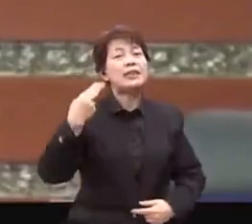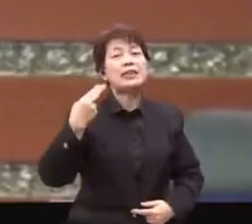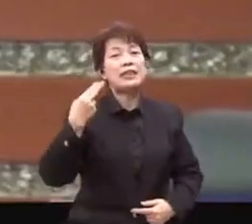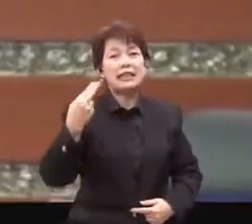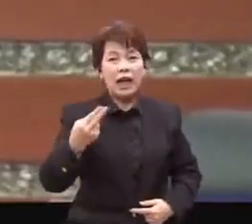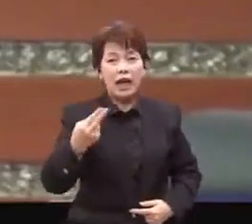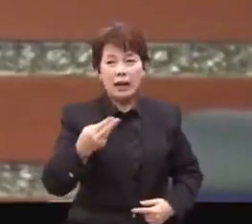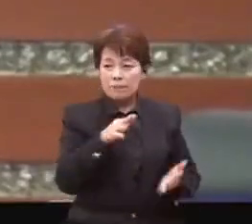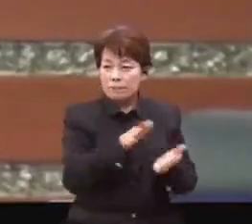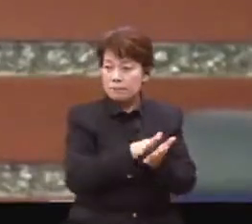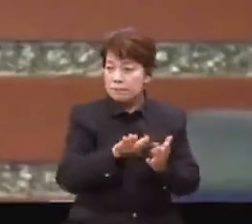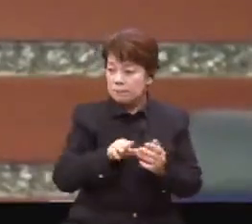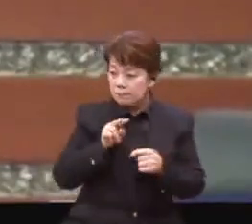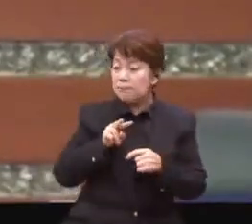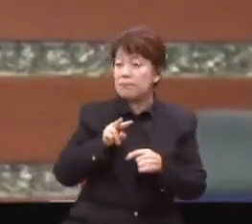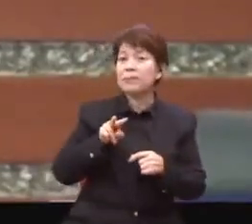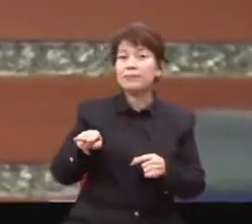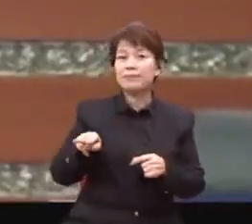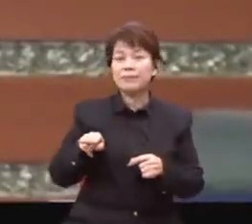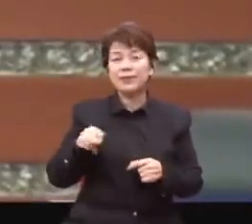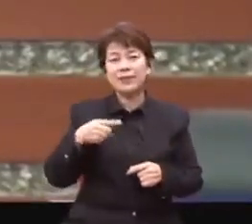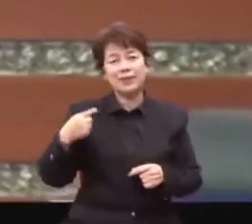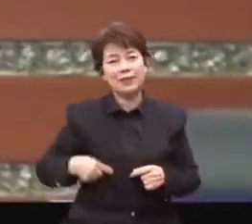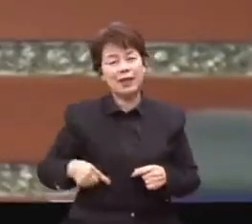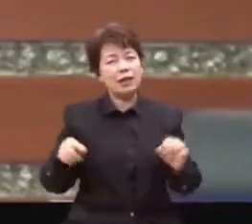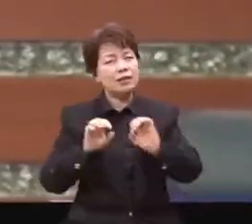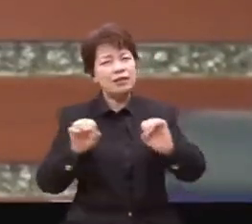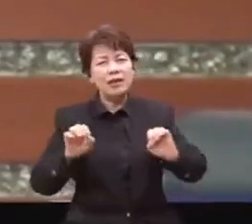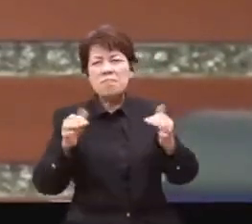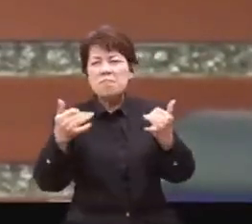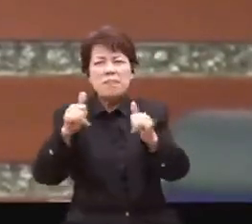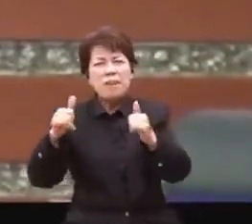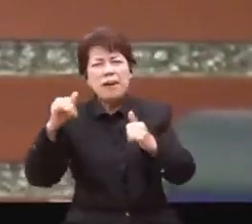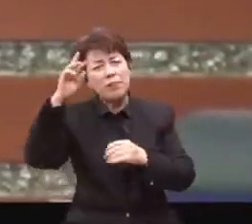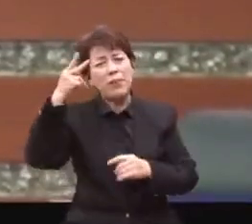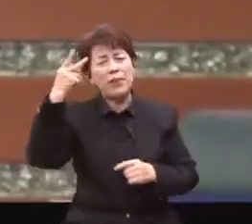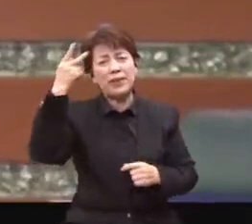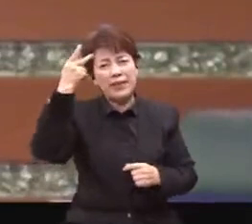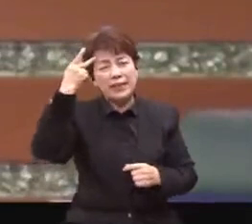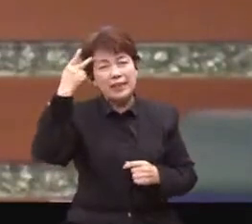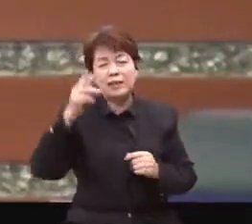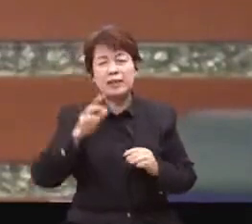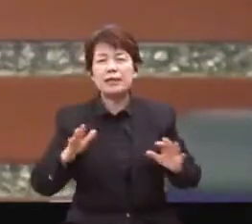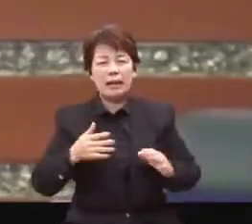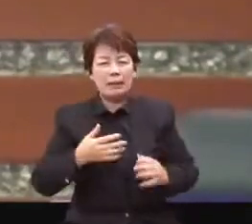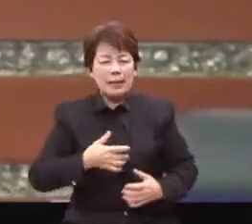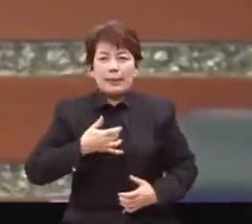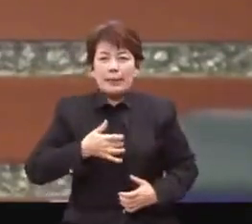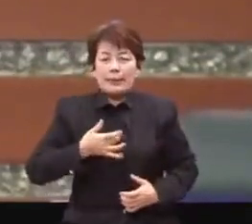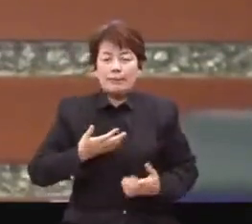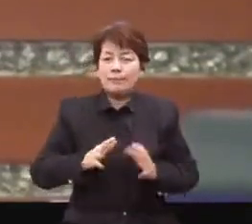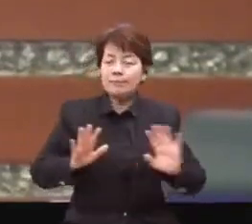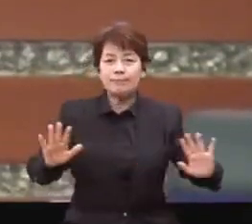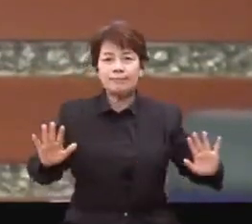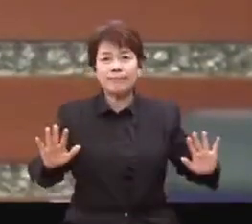Jangan Permainkan politik sentimen yang menyebabkan negara kita